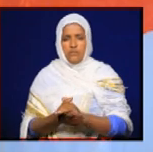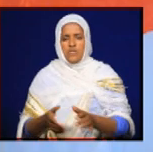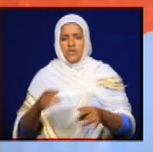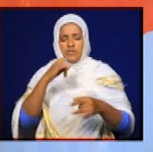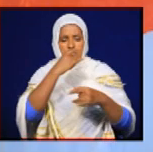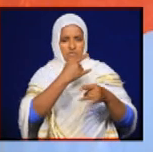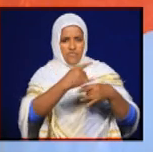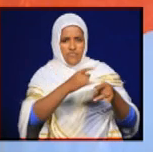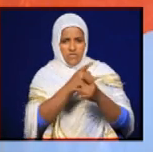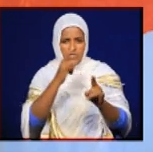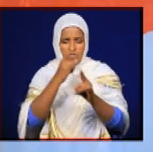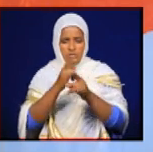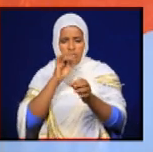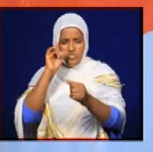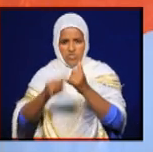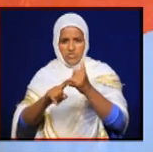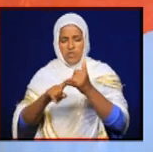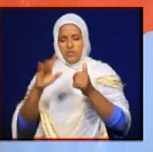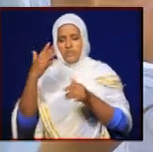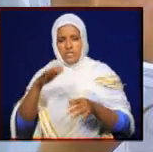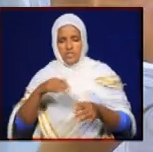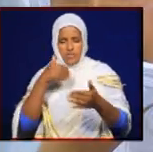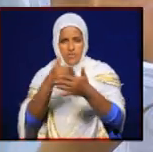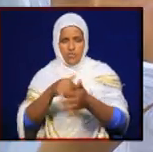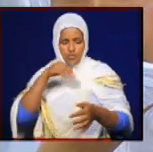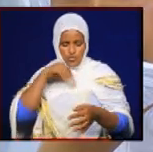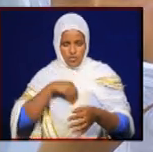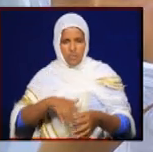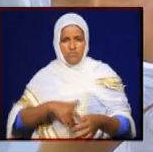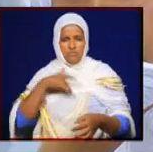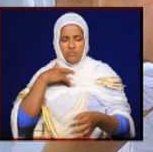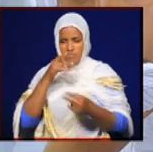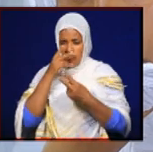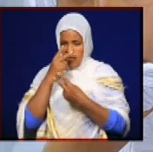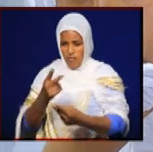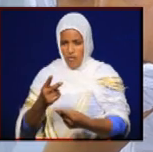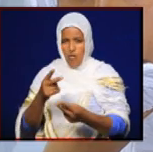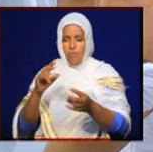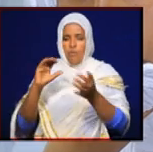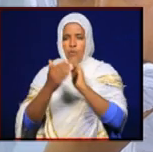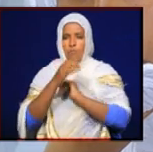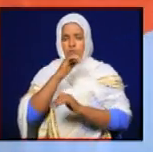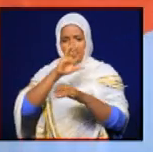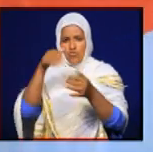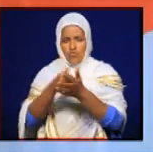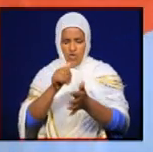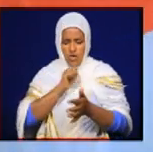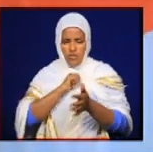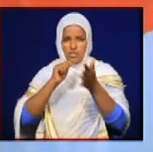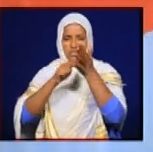የዘፍጥረት ማብቂያ እስኪመስለኝ ድረስ ውስጤን የሚነጠው በማየው በመሆን በማልሆኖ ሁሉ ራሴን